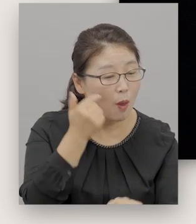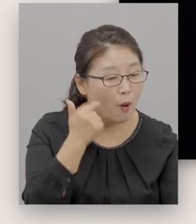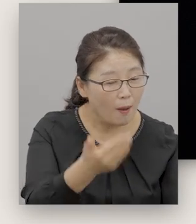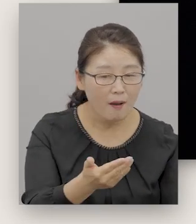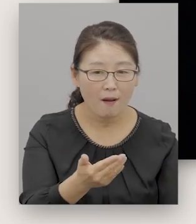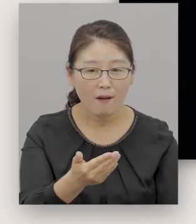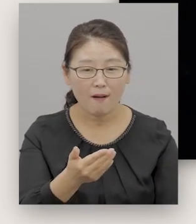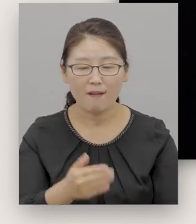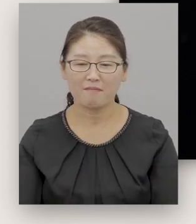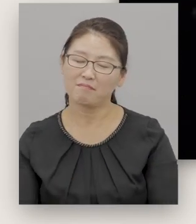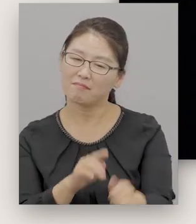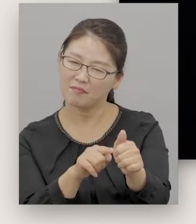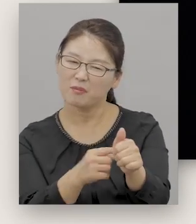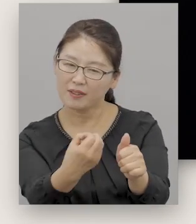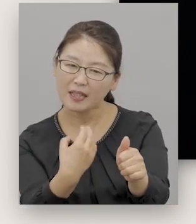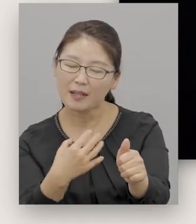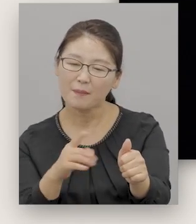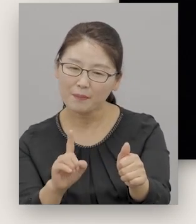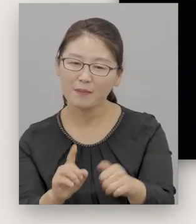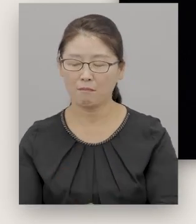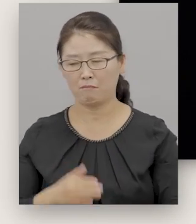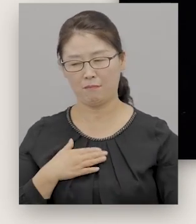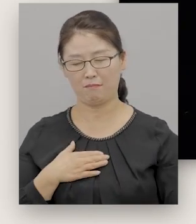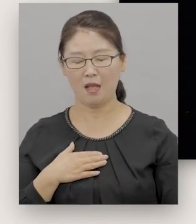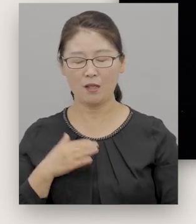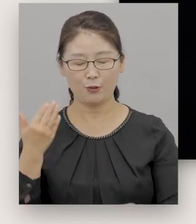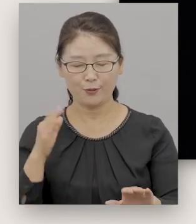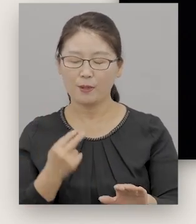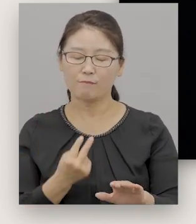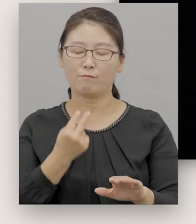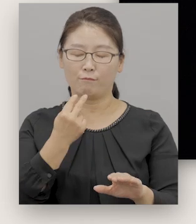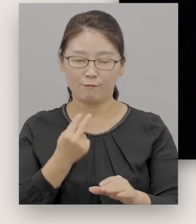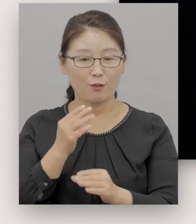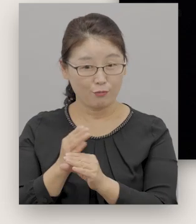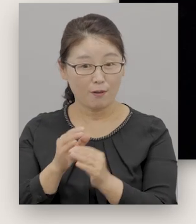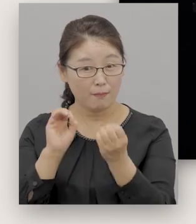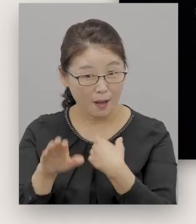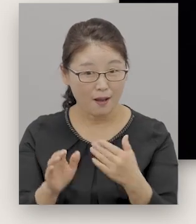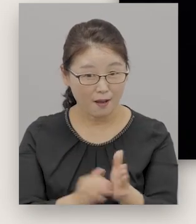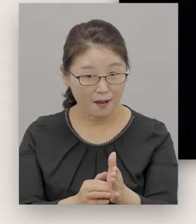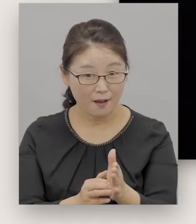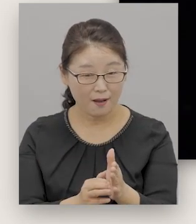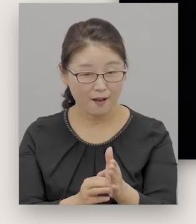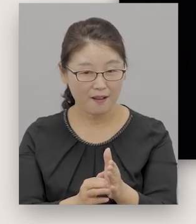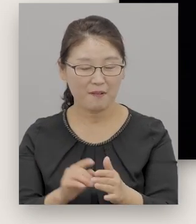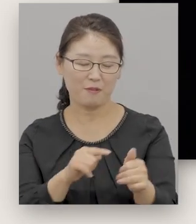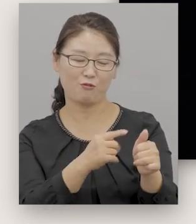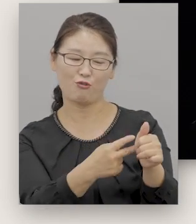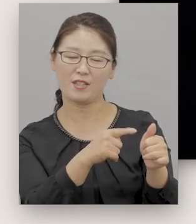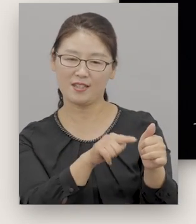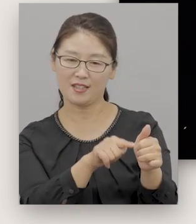물어봤다고 합니다. 그때마다 뒷장은 나는 요즘 숨을 쉽니다. 이렇게 얘기를 했다고 해요. 그렇게 본인의